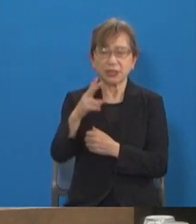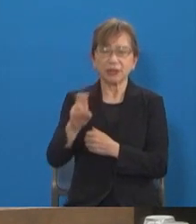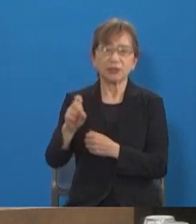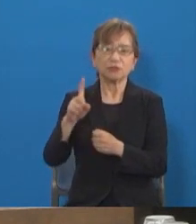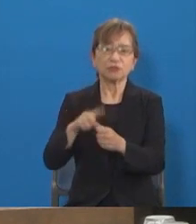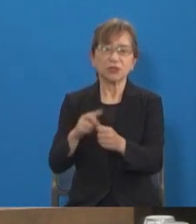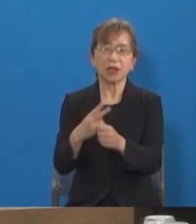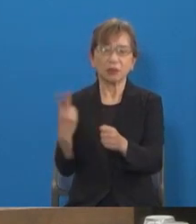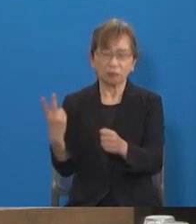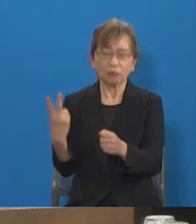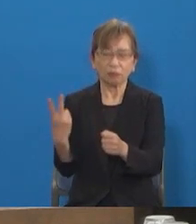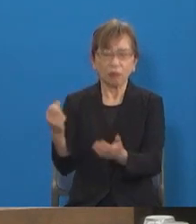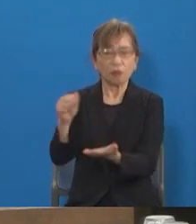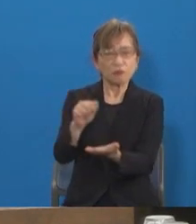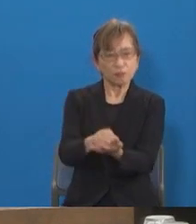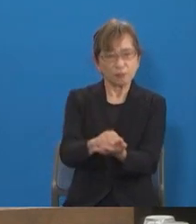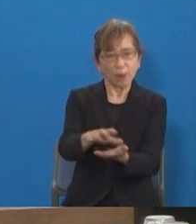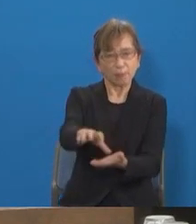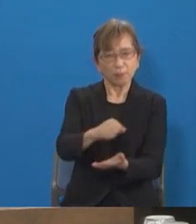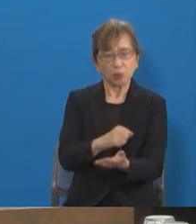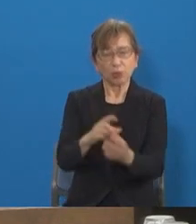の育児休業取得率は